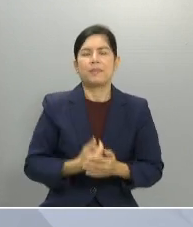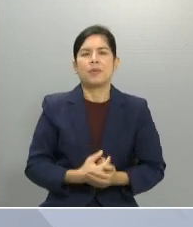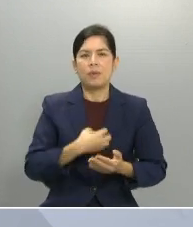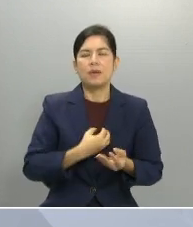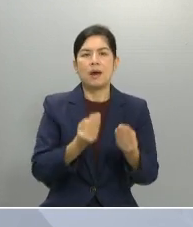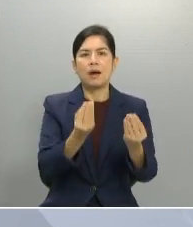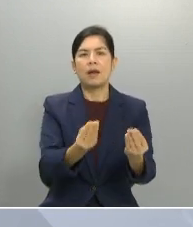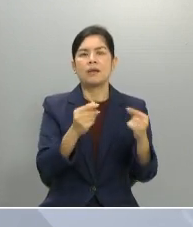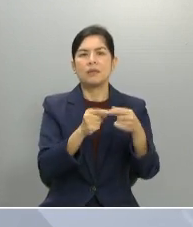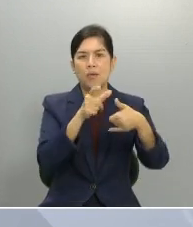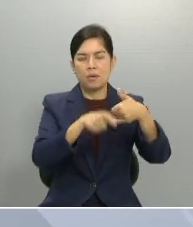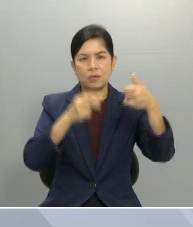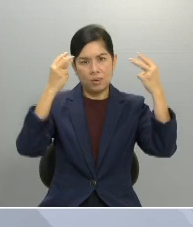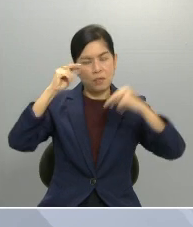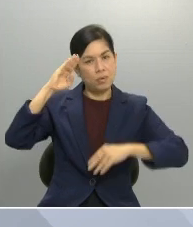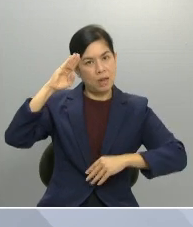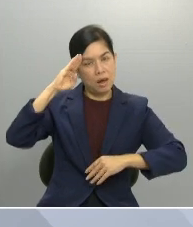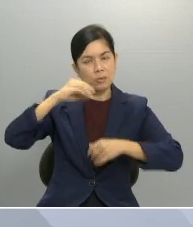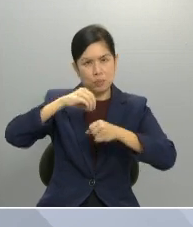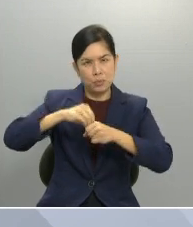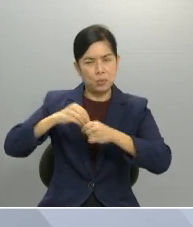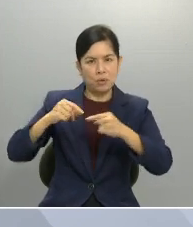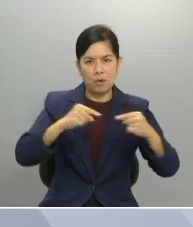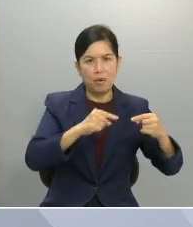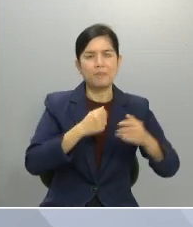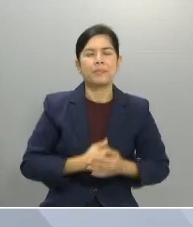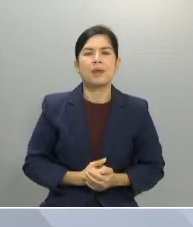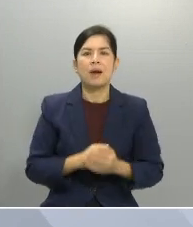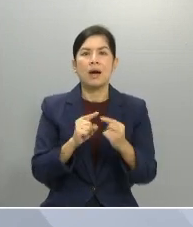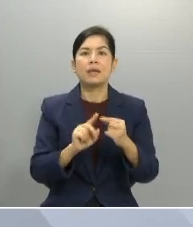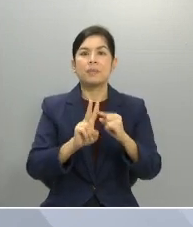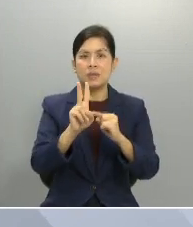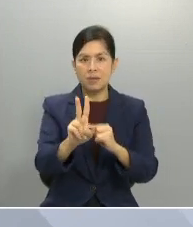อย่างต่อเนื่องอันดับ 2เนี่ยห่างเลยนะฮะ13.24%